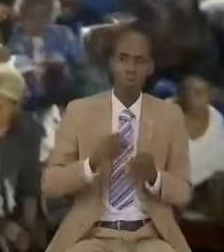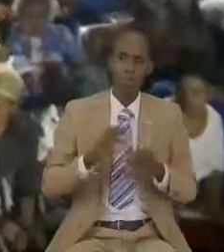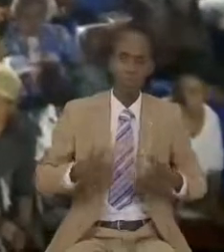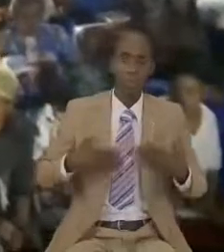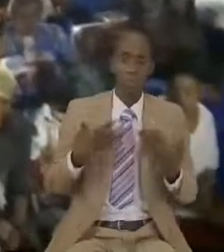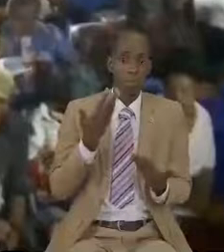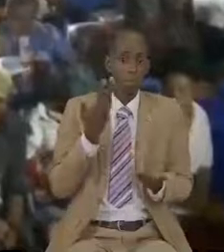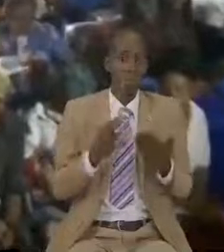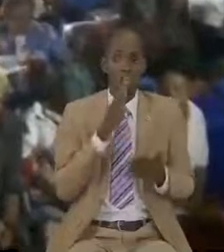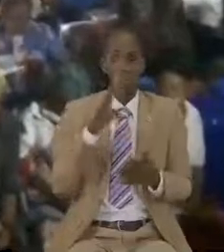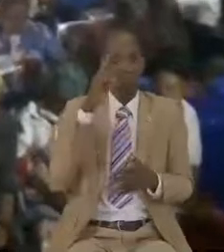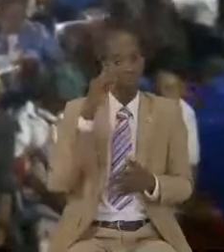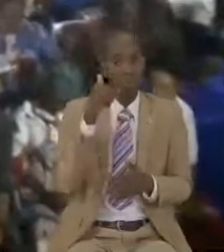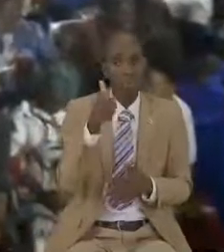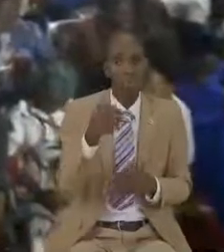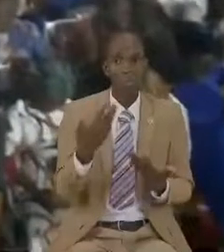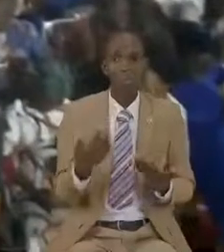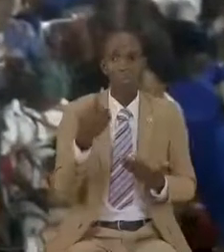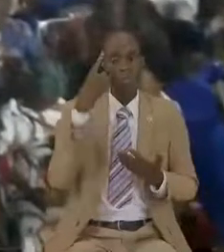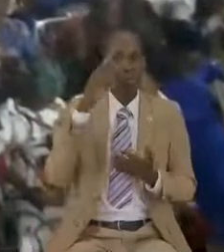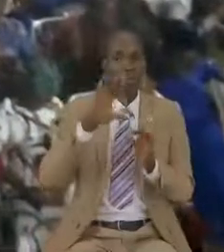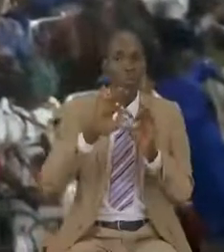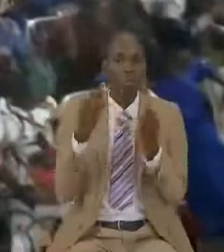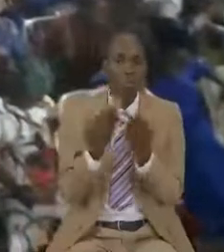Faisons-le. Le ciel se réjouit.